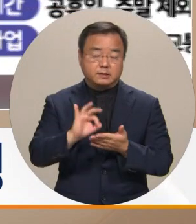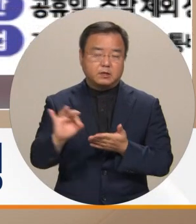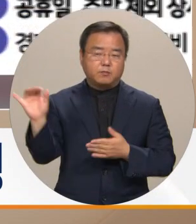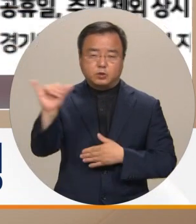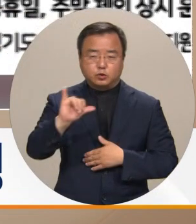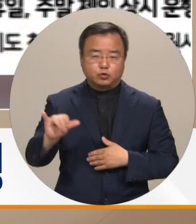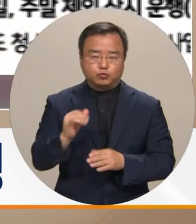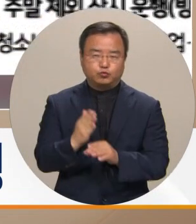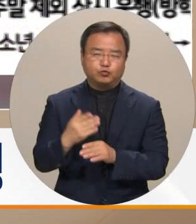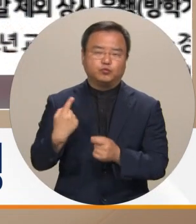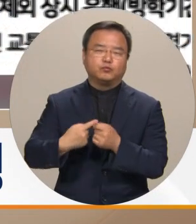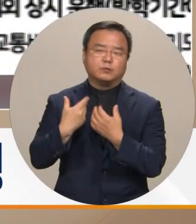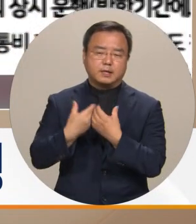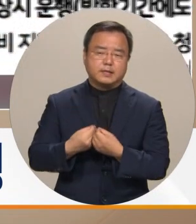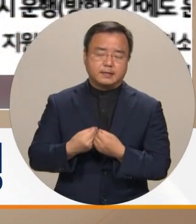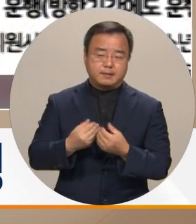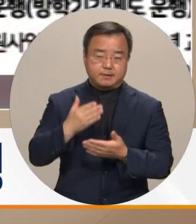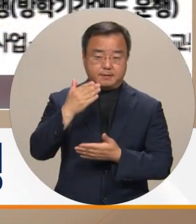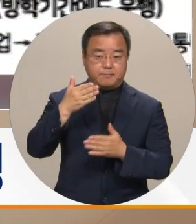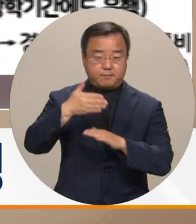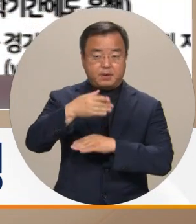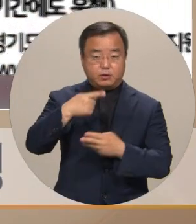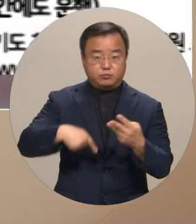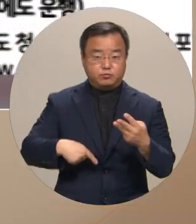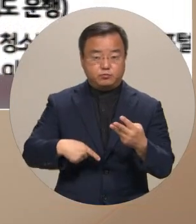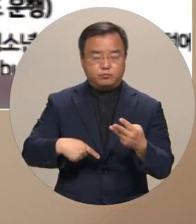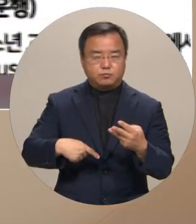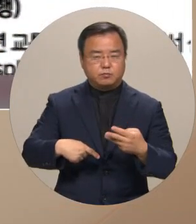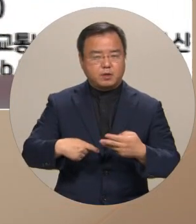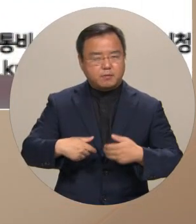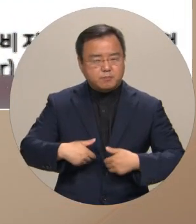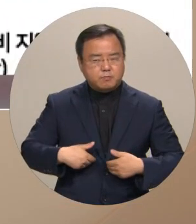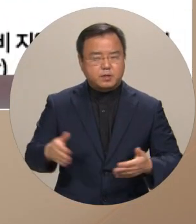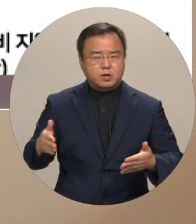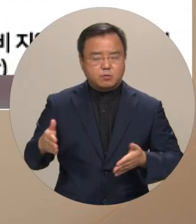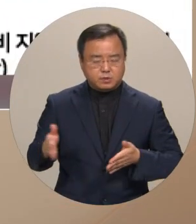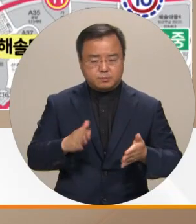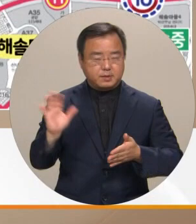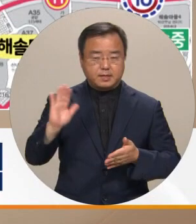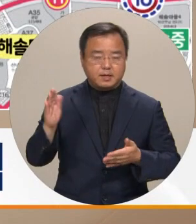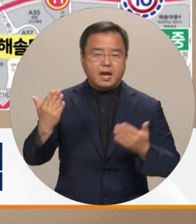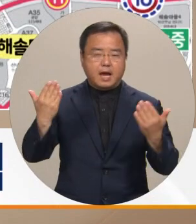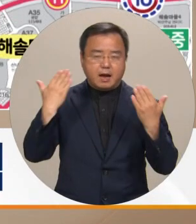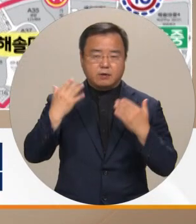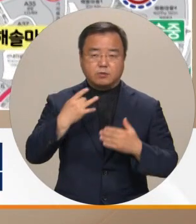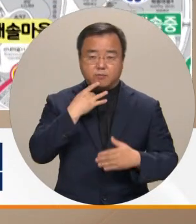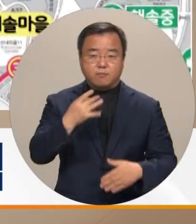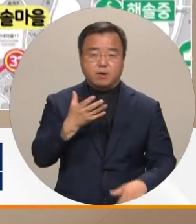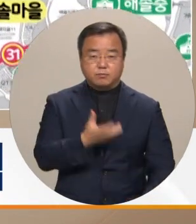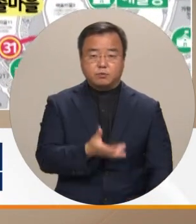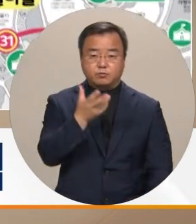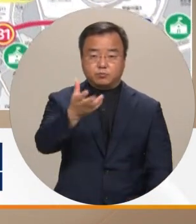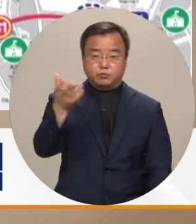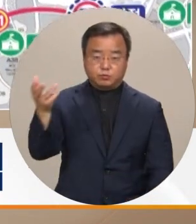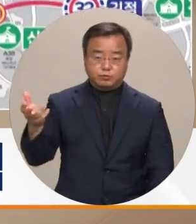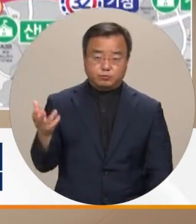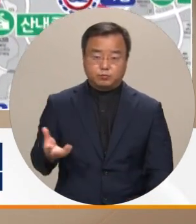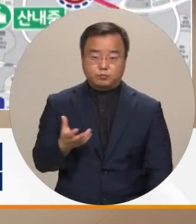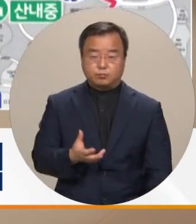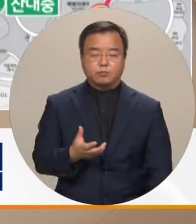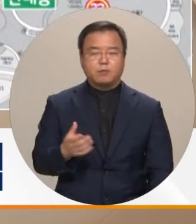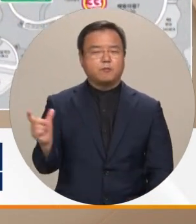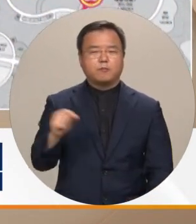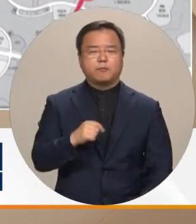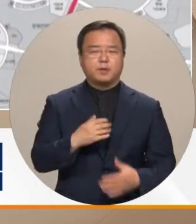처음입니다 일반 버스와 다르게 불필요한 노선을지나 않고 학교만 순환에 운행하기 때문에 빠르고 편리하다는 장점이